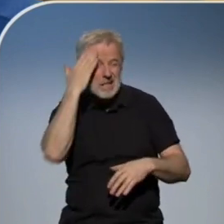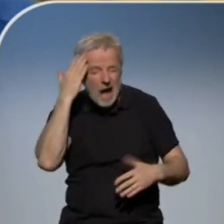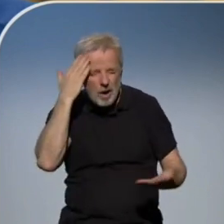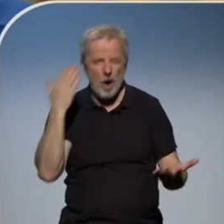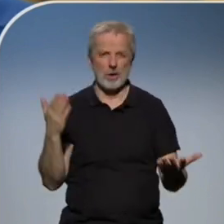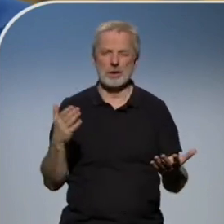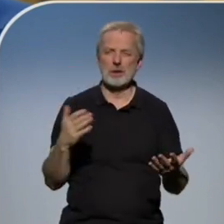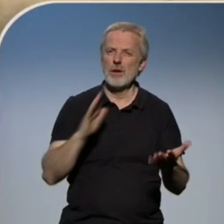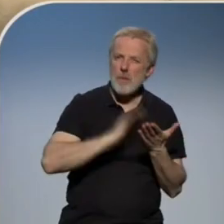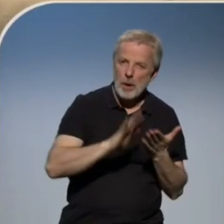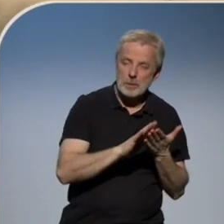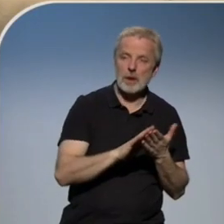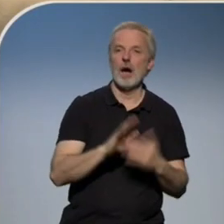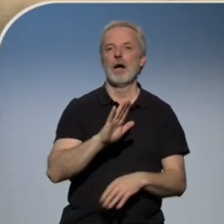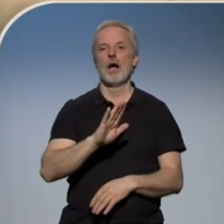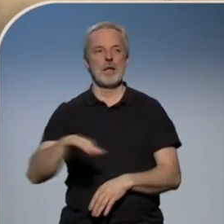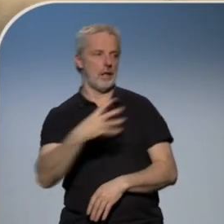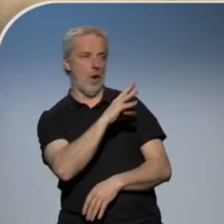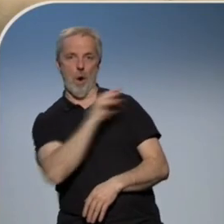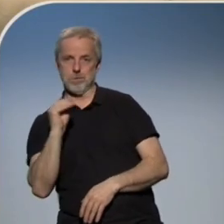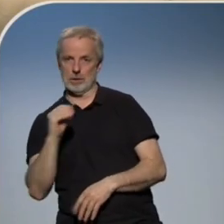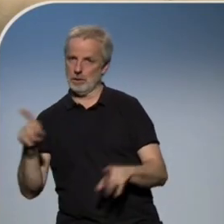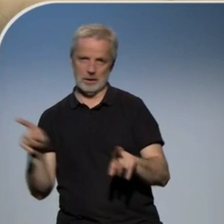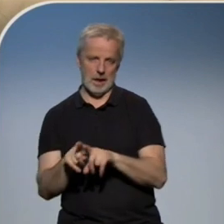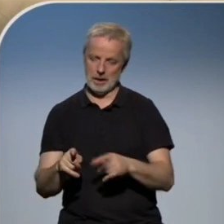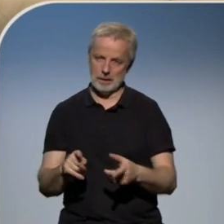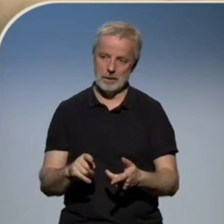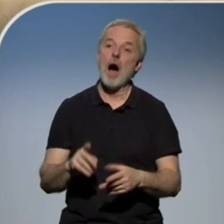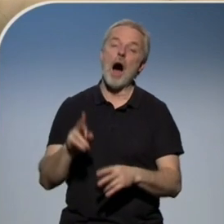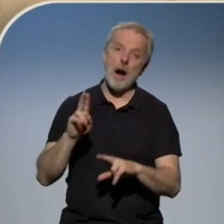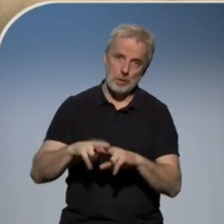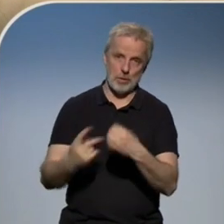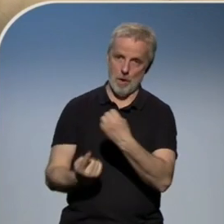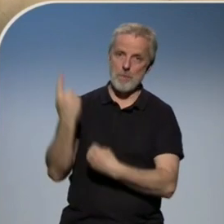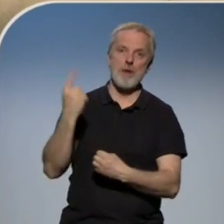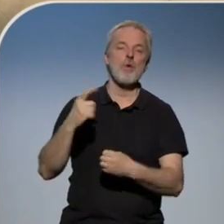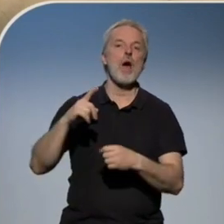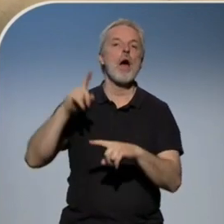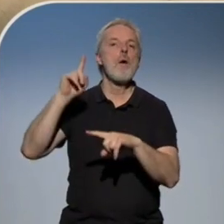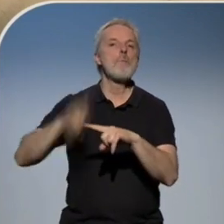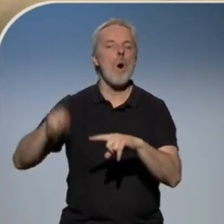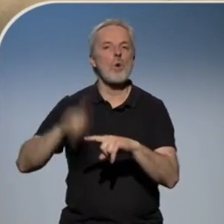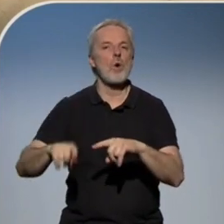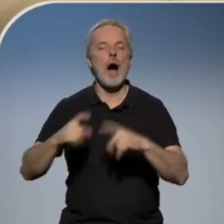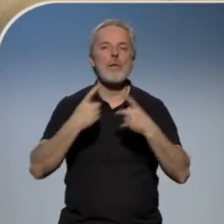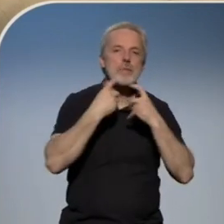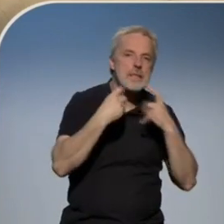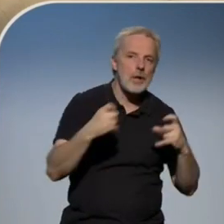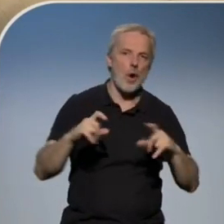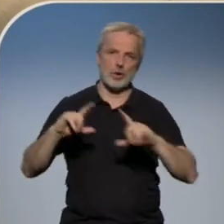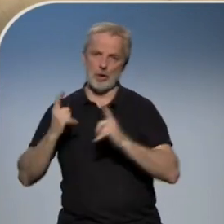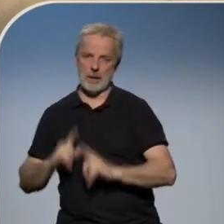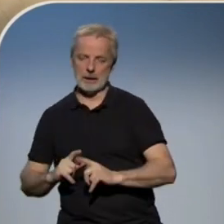nějaké trvalé napětí. Mm-hmm. Takže dvouleté, tříleté děti už můžou vykazovat známky psychosomatických poruch. Vy pracujete s dětmi, takže určitě máte zkušenost s